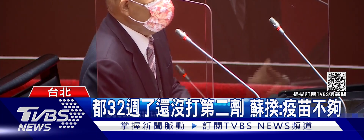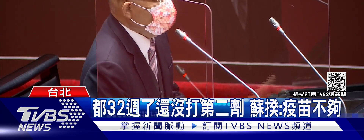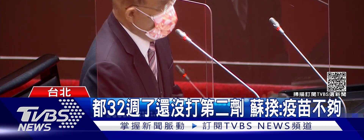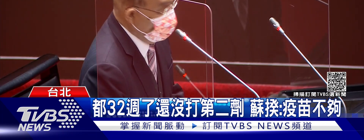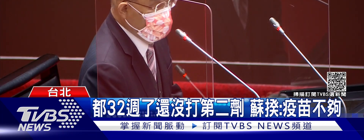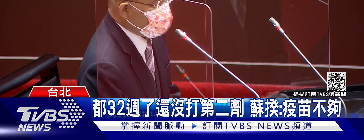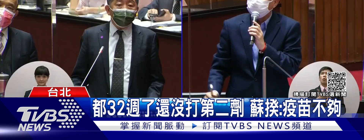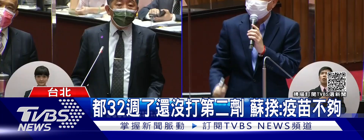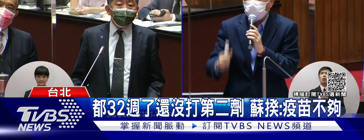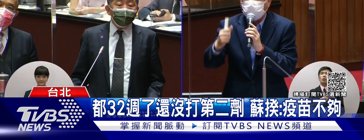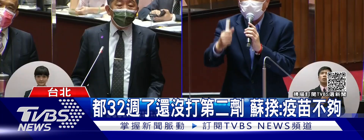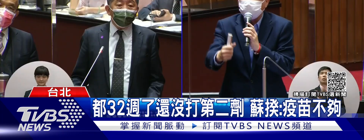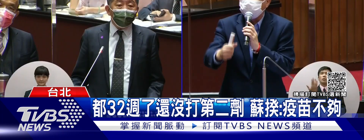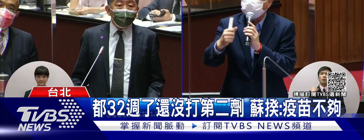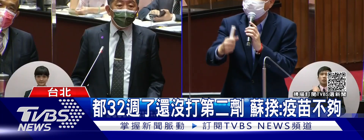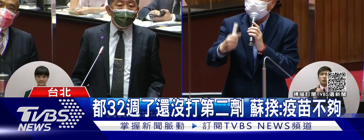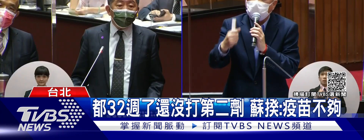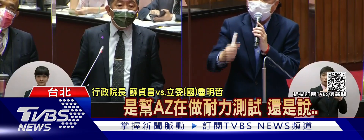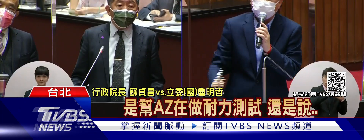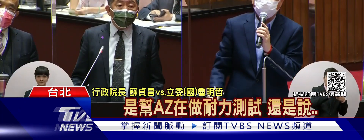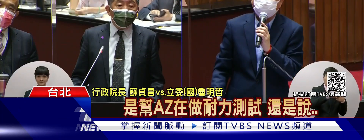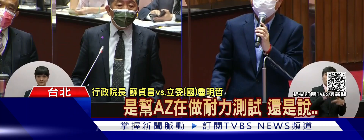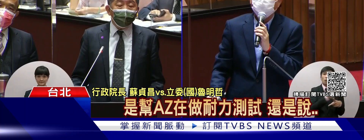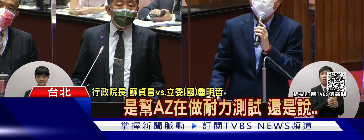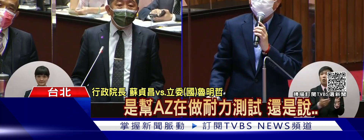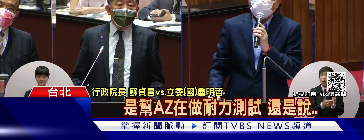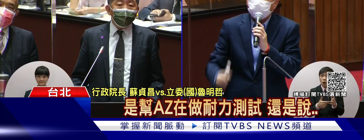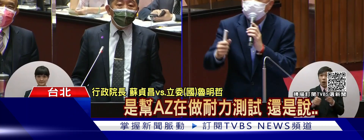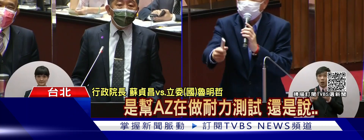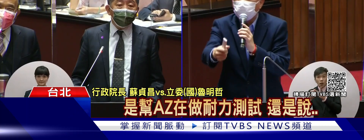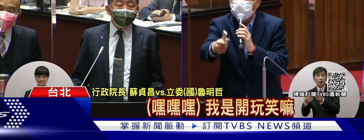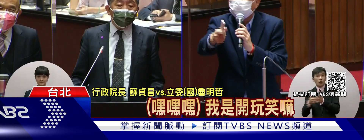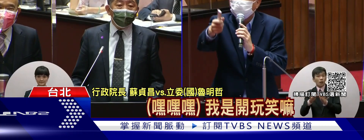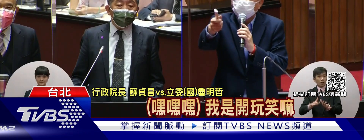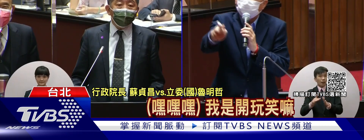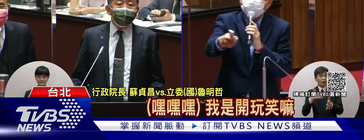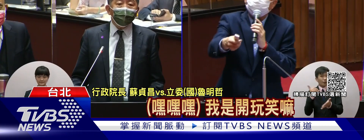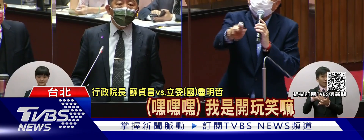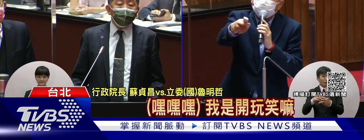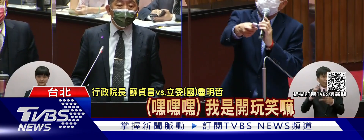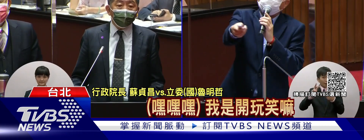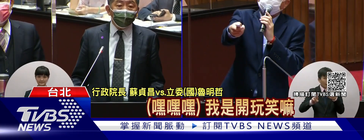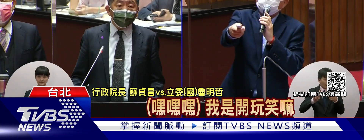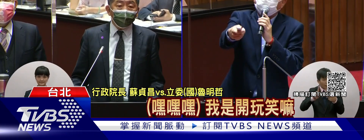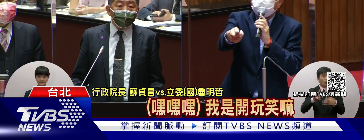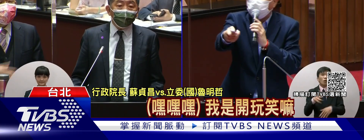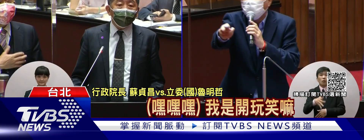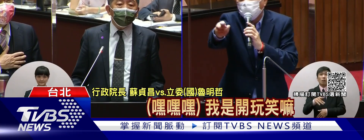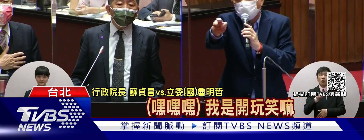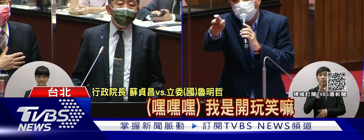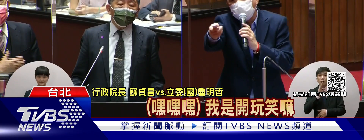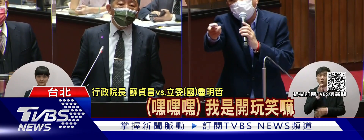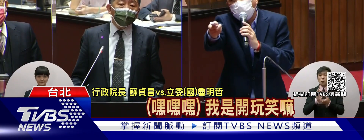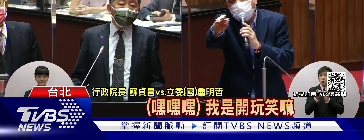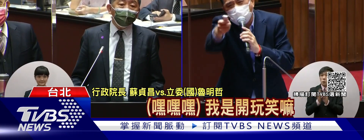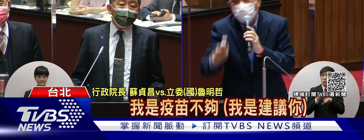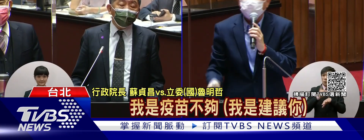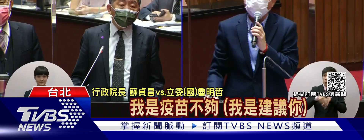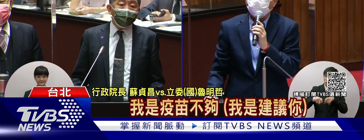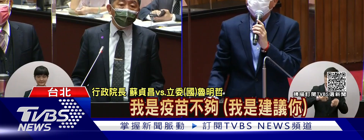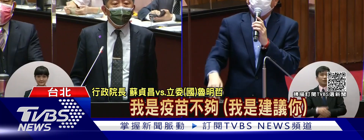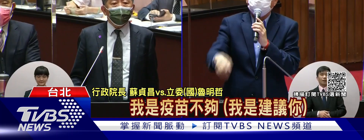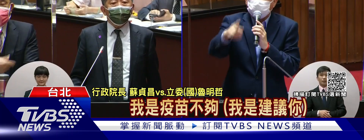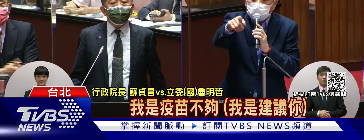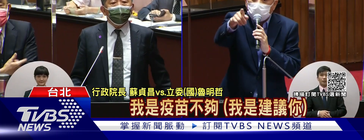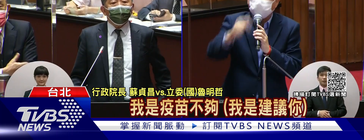的第二剂。 是帮 A 剂在做耐力测试，还是说我是开玩笑吧？就说你也配合